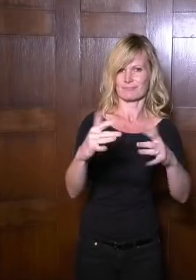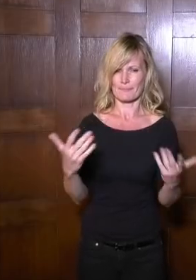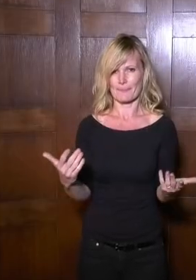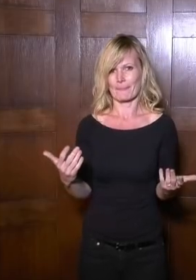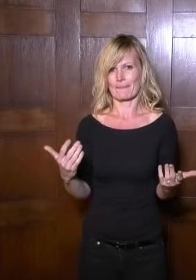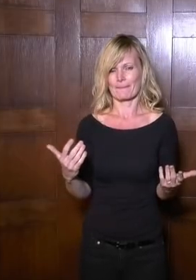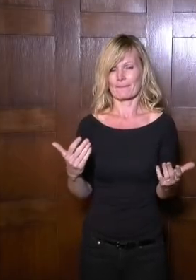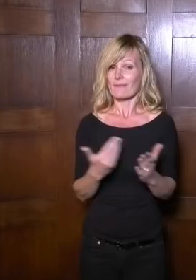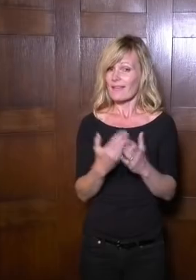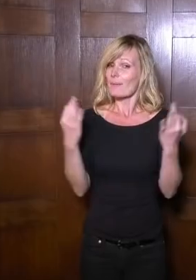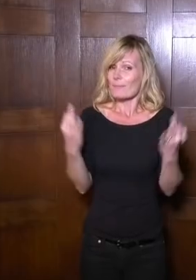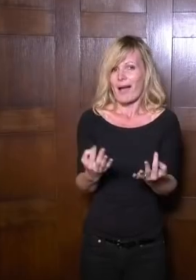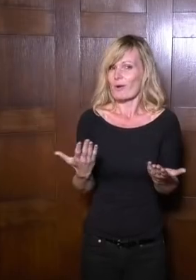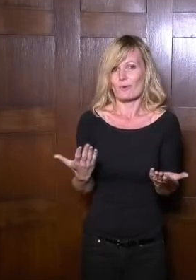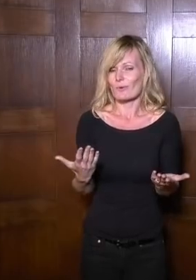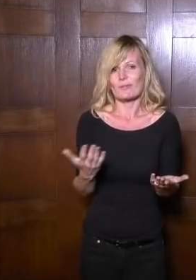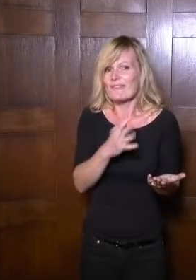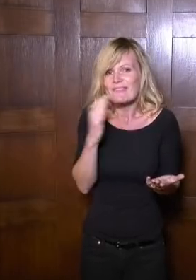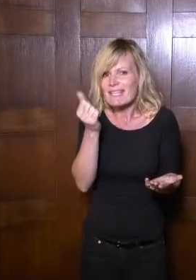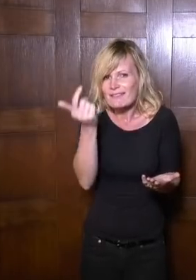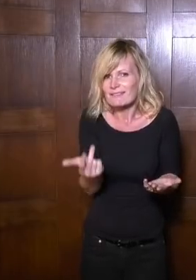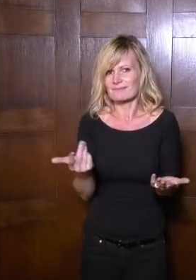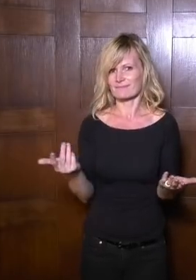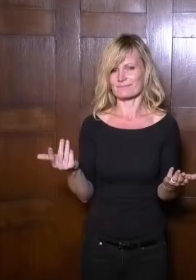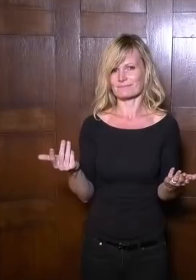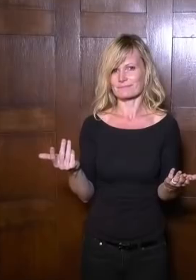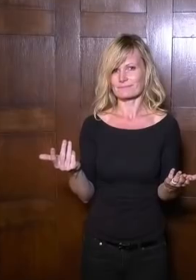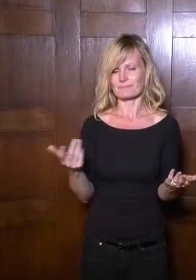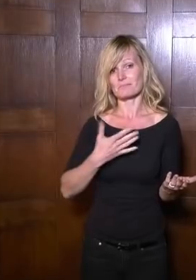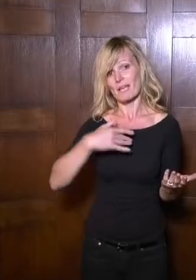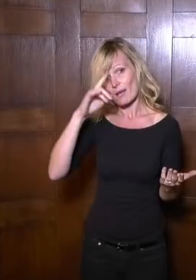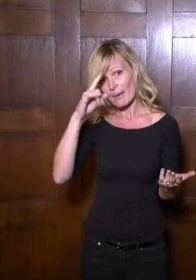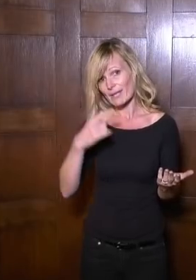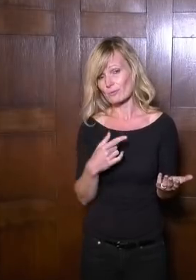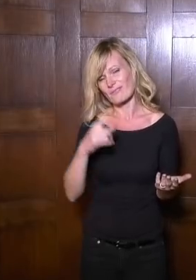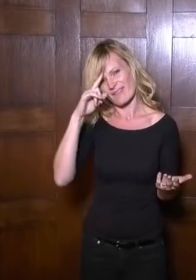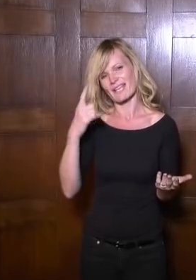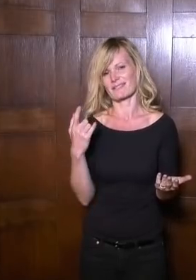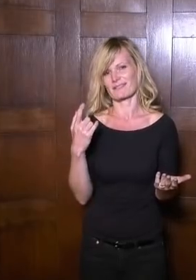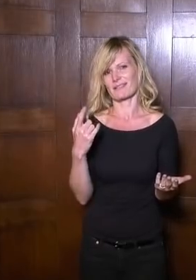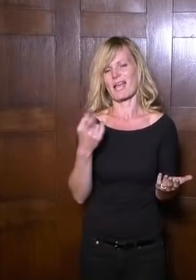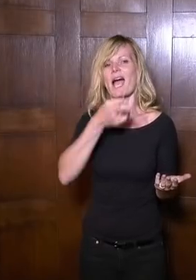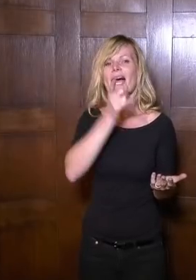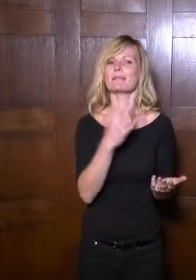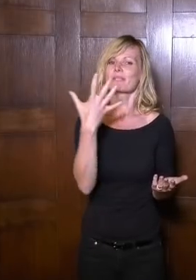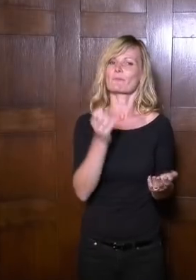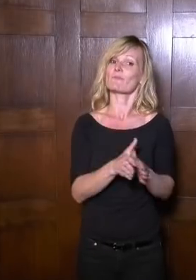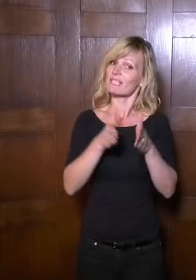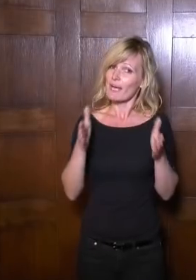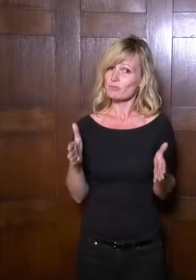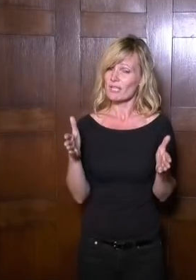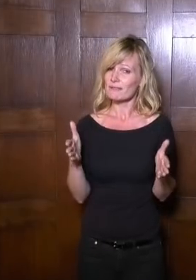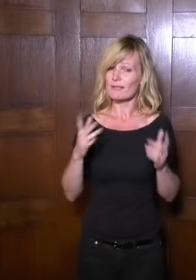dazu brauchen wir eigentlich gar nicht so viele Dinge. Aus meiner Sicht wissen wir mittlerweile, 1,50 Meter Abstand